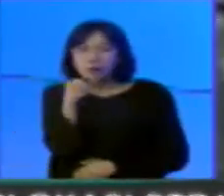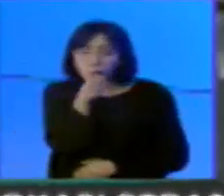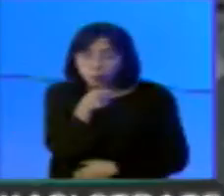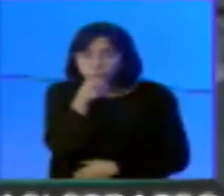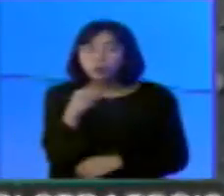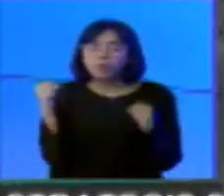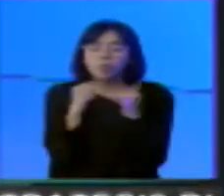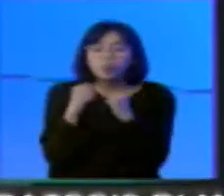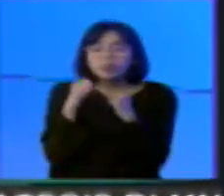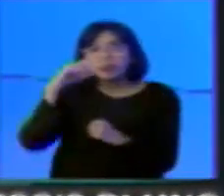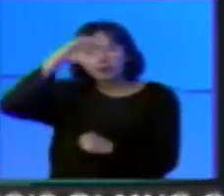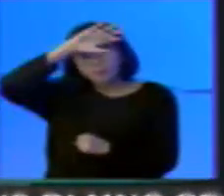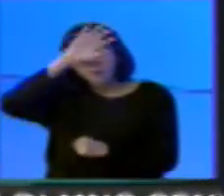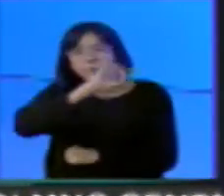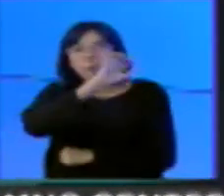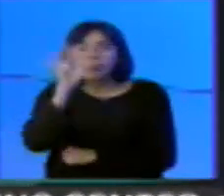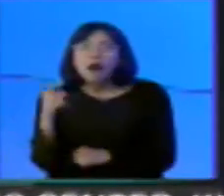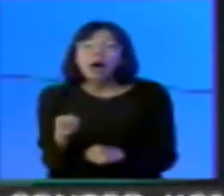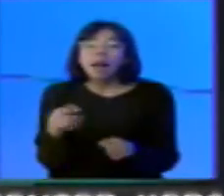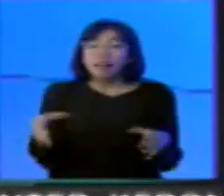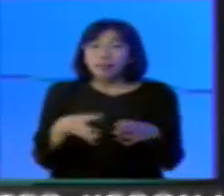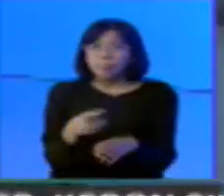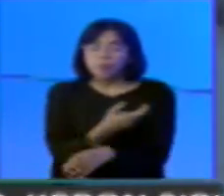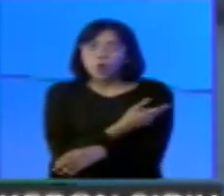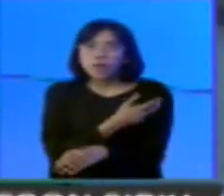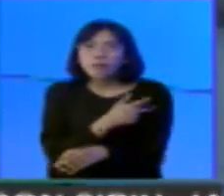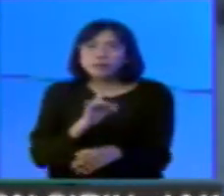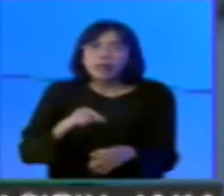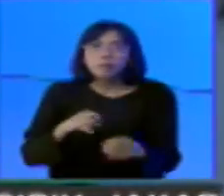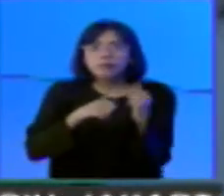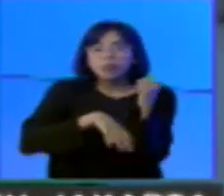masih menanti hasil laboratorium dan hasil lapisan tenggorokan. Karena